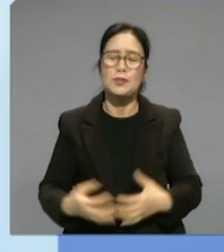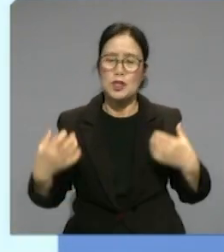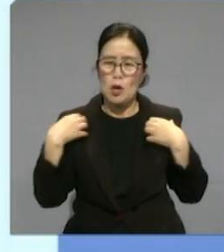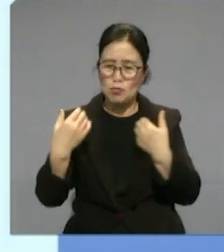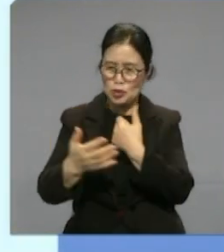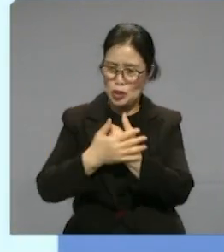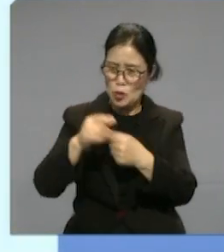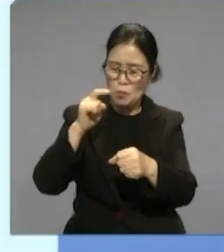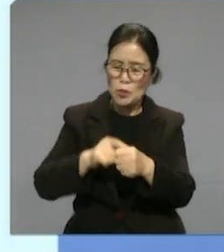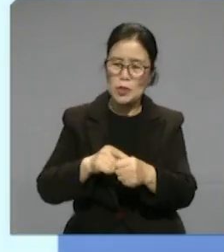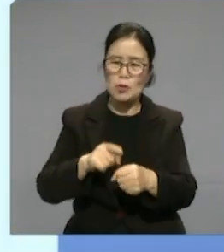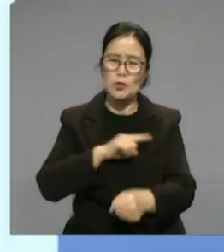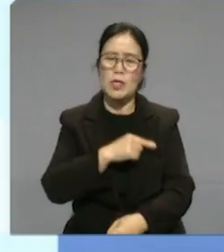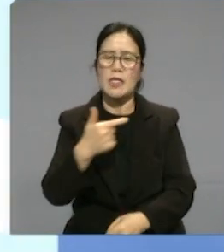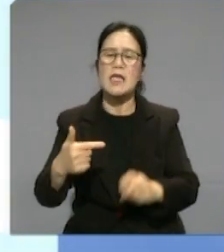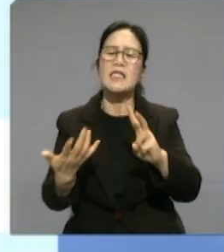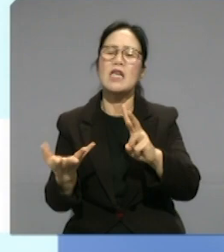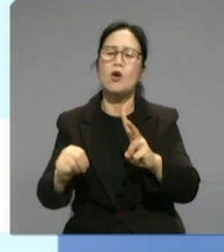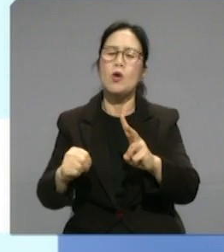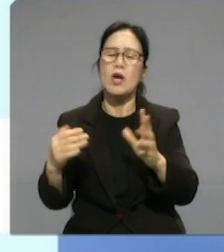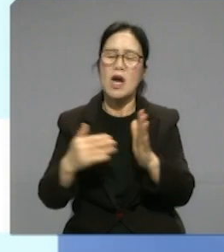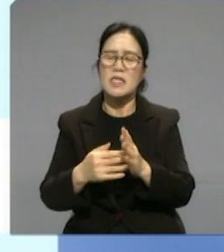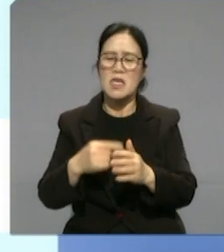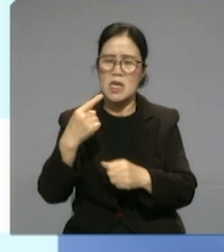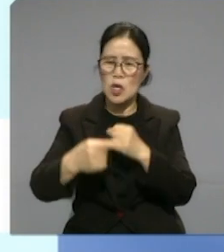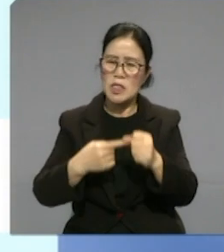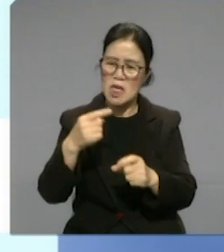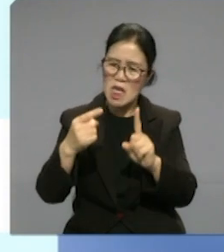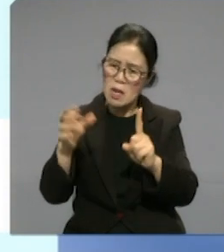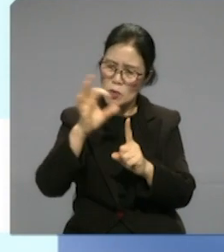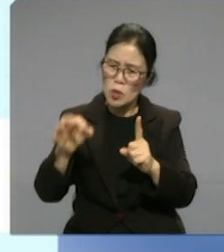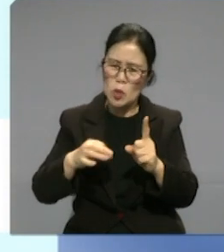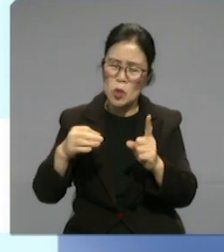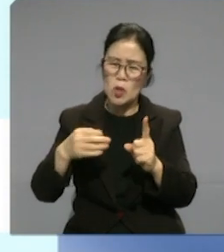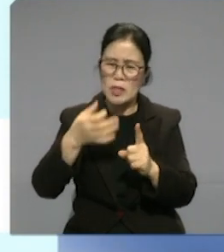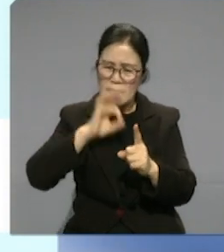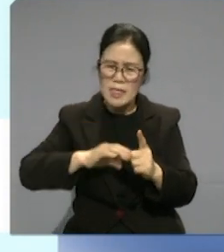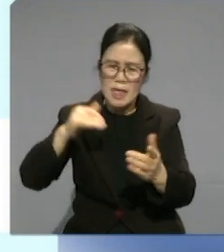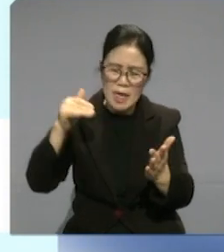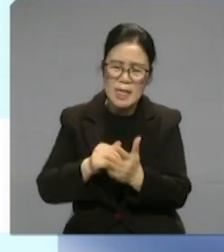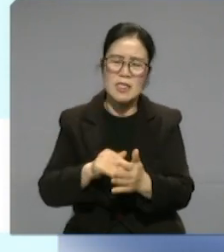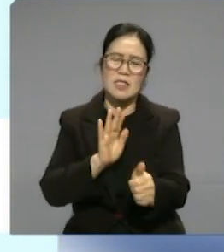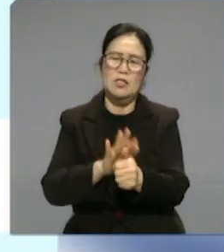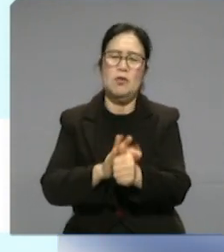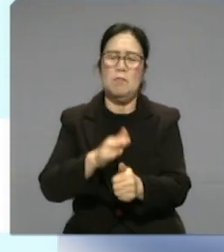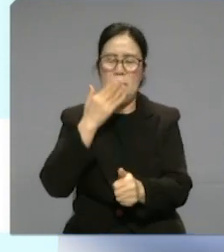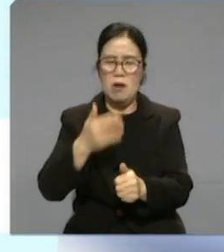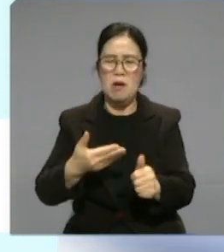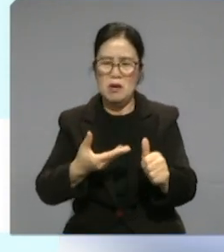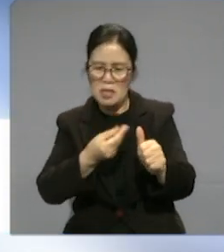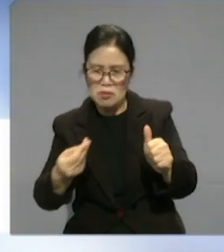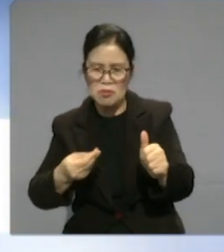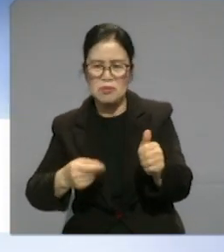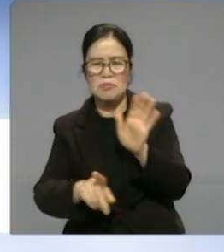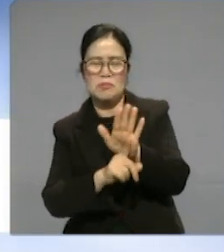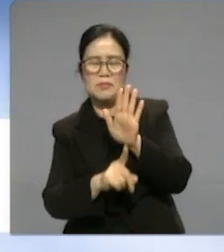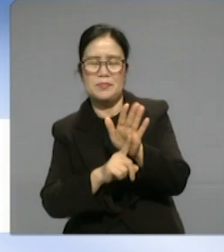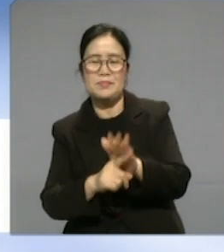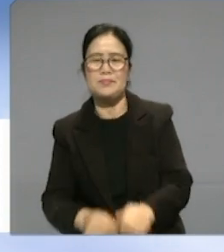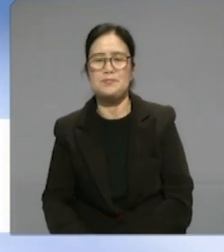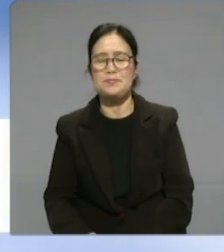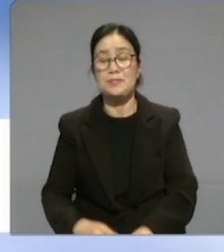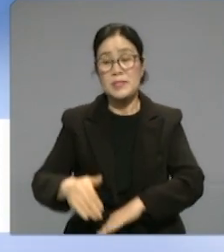지원 목적으로 최대 2억원까지 최소 연 1% 대까지 지원할 수 있다며 대출 상품을 소개 합니다